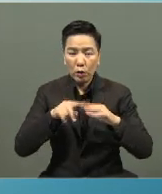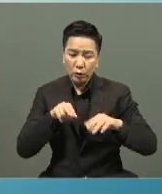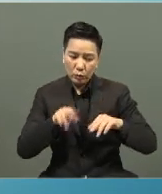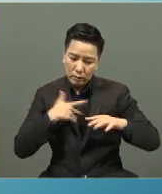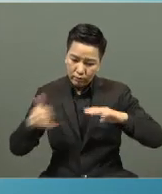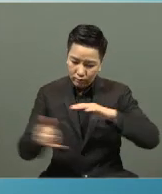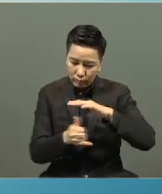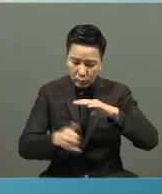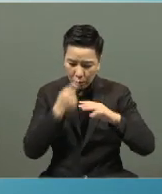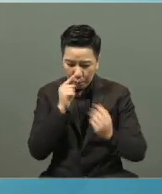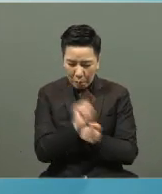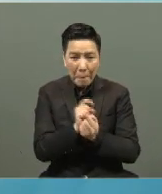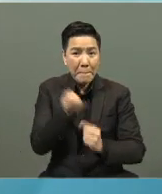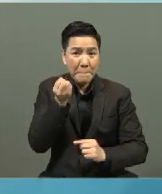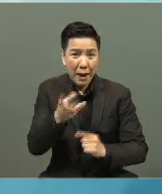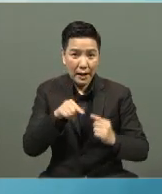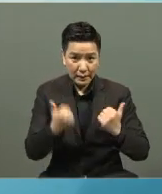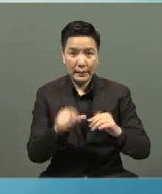ก็คือพบผู้ป่วยในศูนย์กัดกันหรือผู้ต้องกัดนะครับเยอะที่สุด23